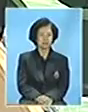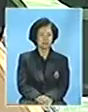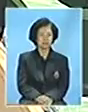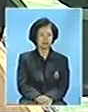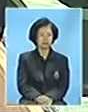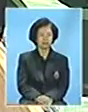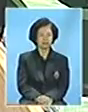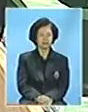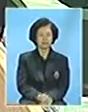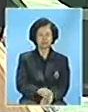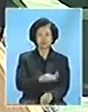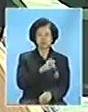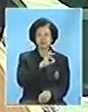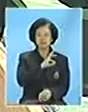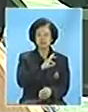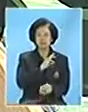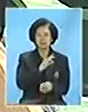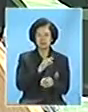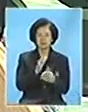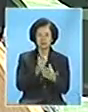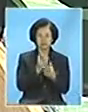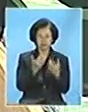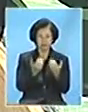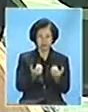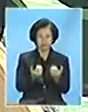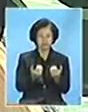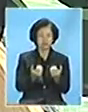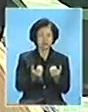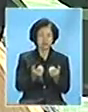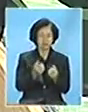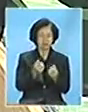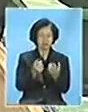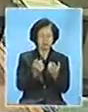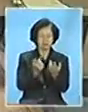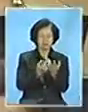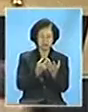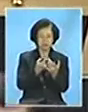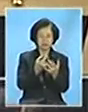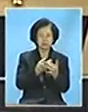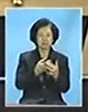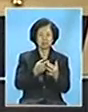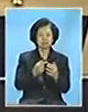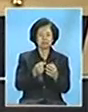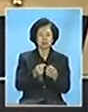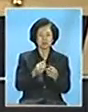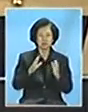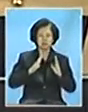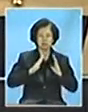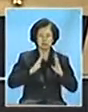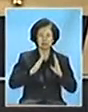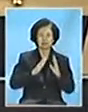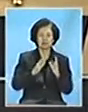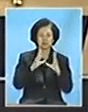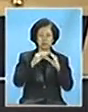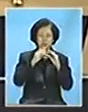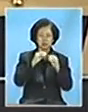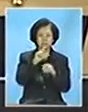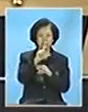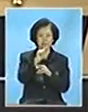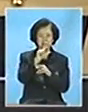ค่ะท่านสมาชิกคะระหว่างที่คณะกรรมการดำเนินการตรวจนับคะแนนนั้นขออนุญาตพักการประชุม20นาทีนะคะในระหว่